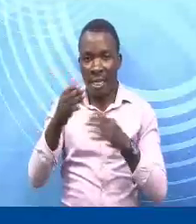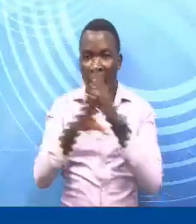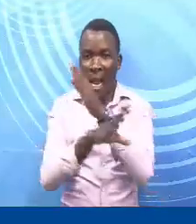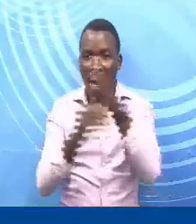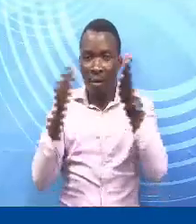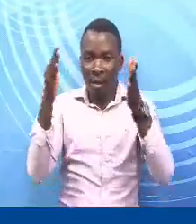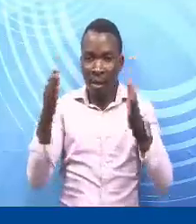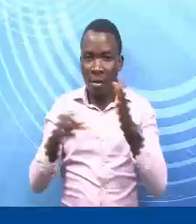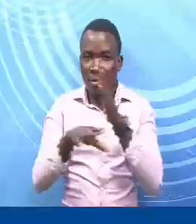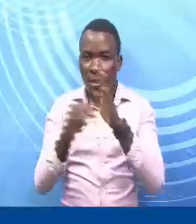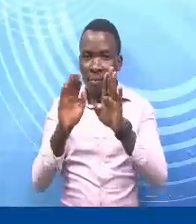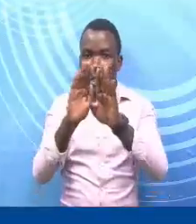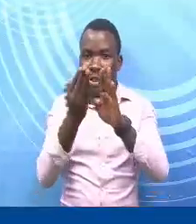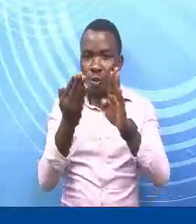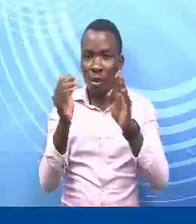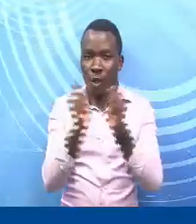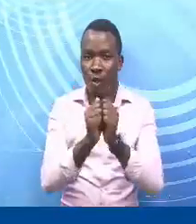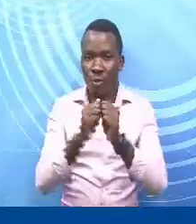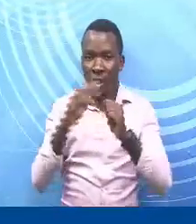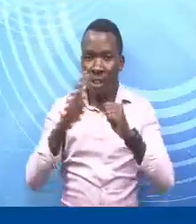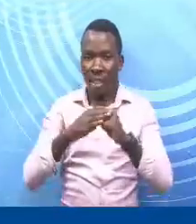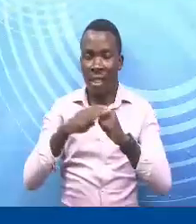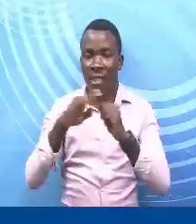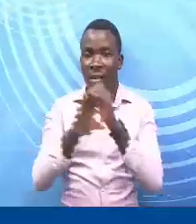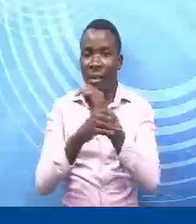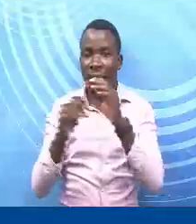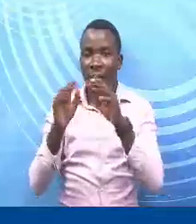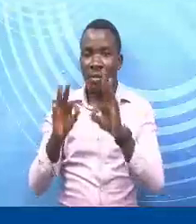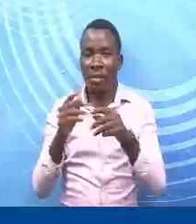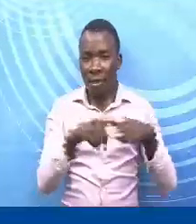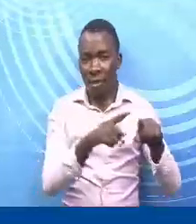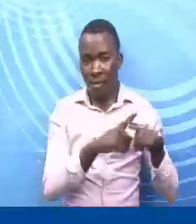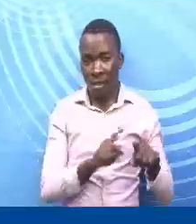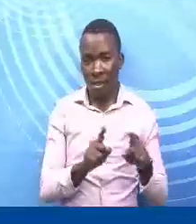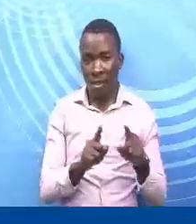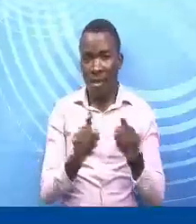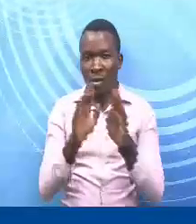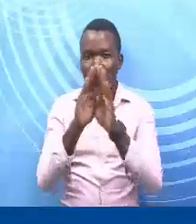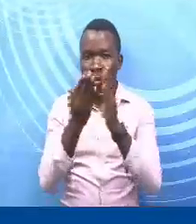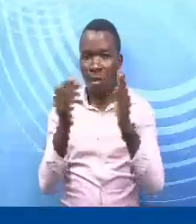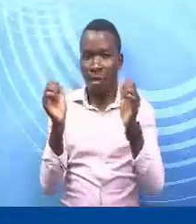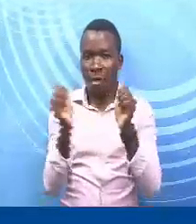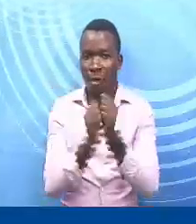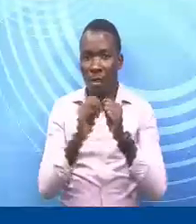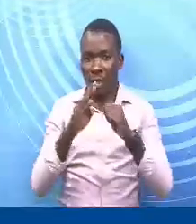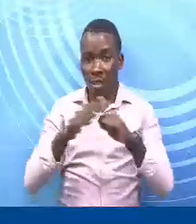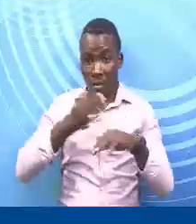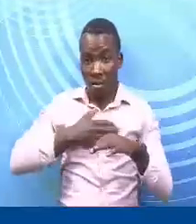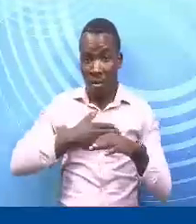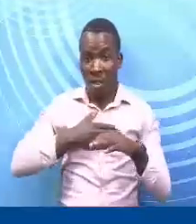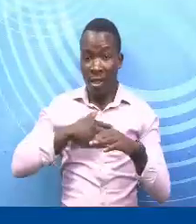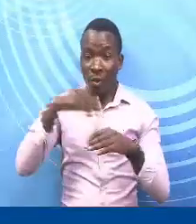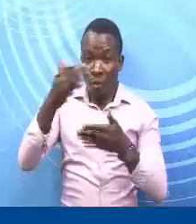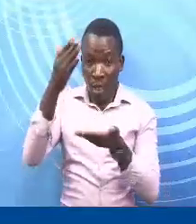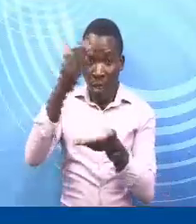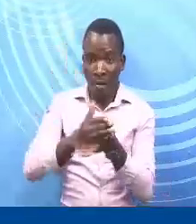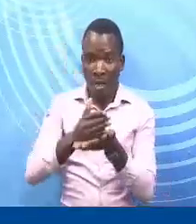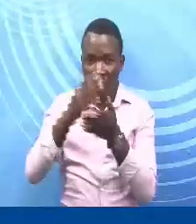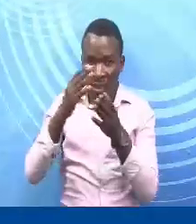kwibwa inzugi 19 bakanasahura. Ba 19 rwabaye urwanje. Urwanje ndabatesha ibintu byo mu